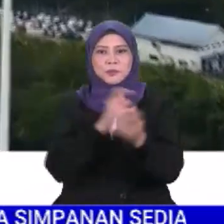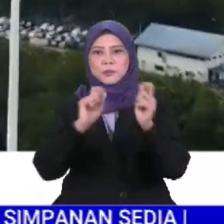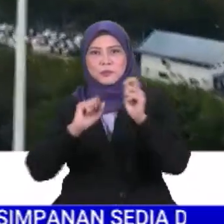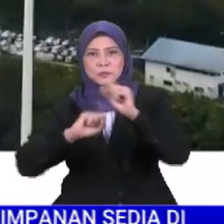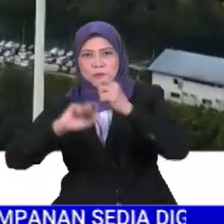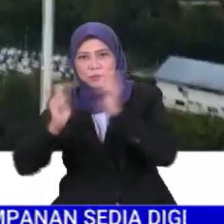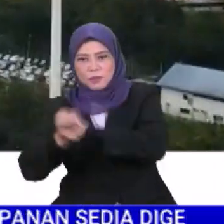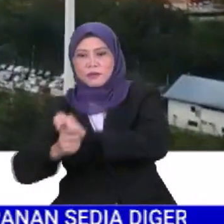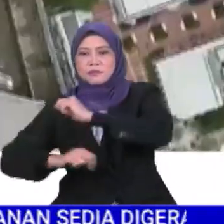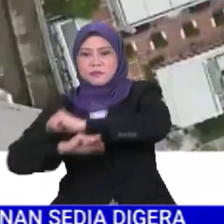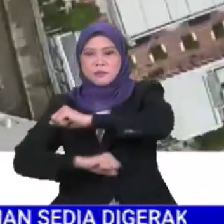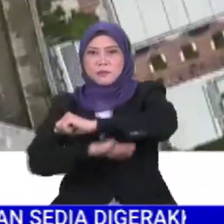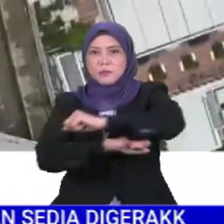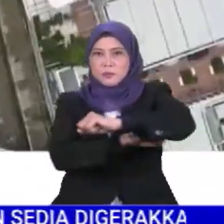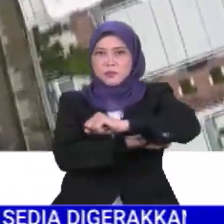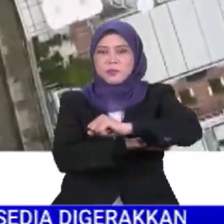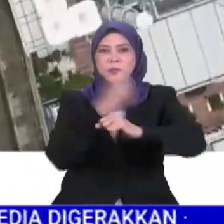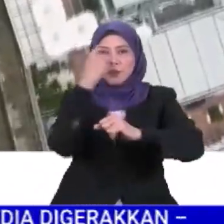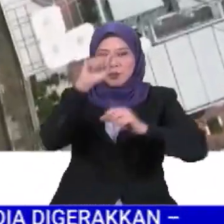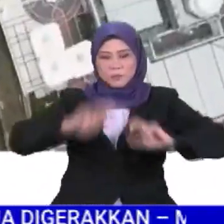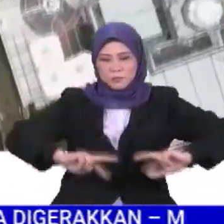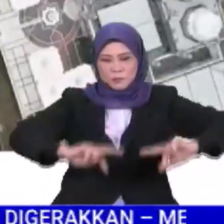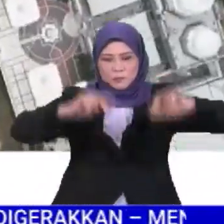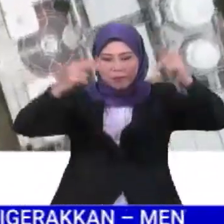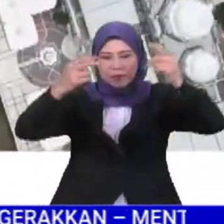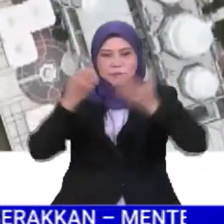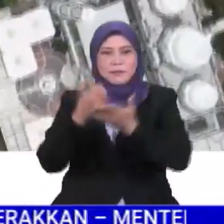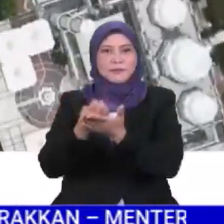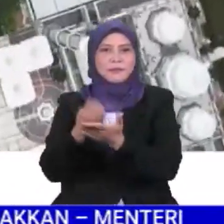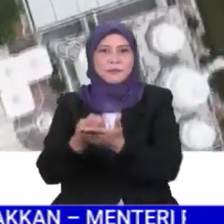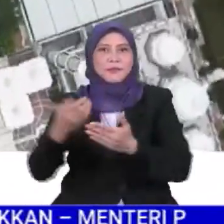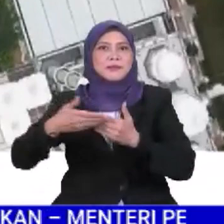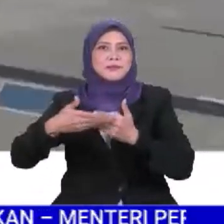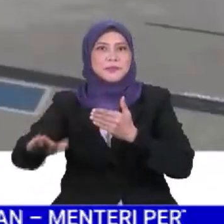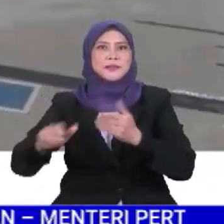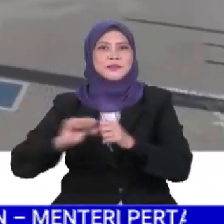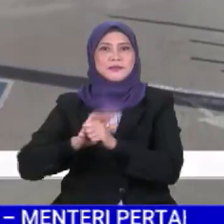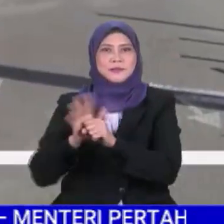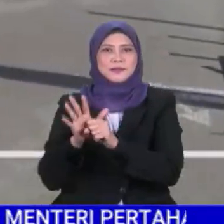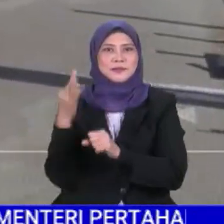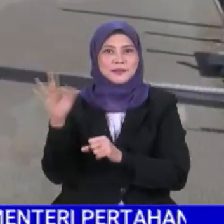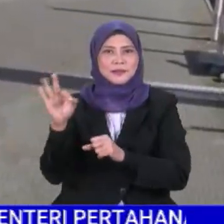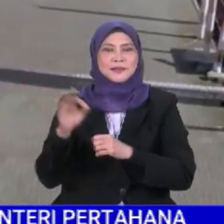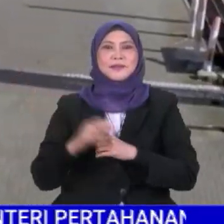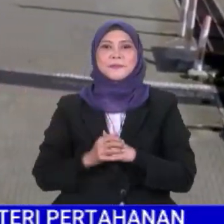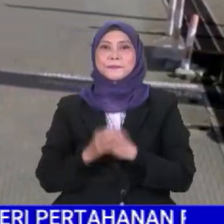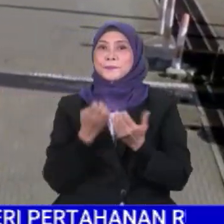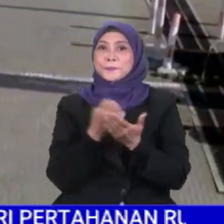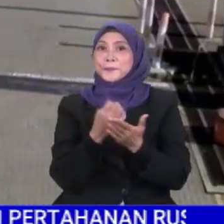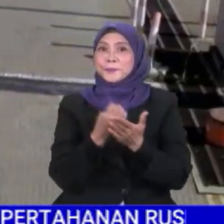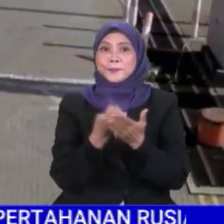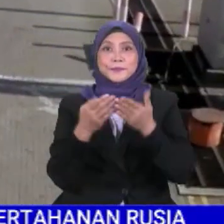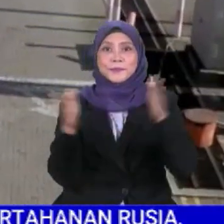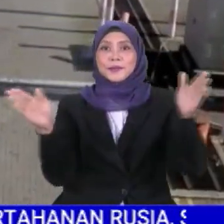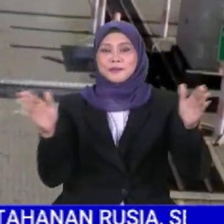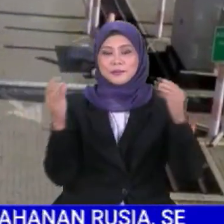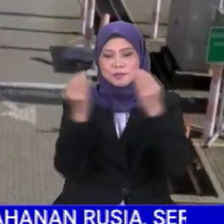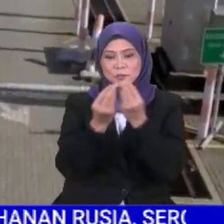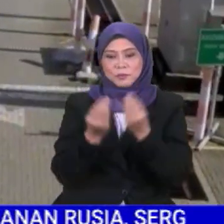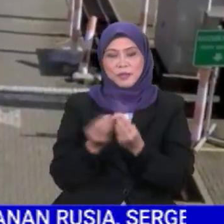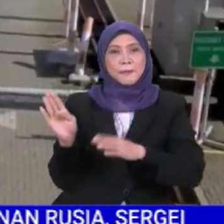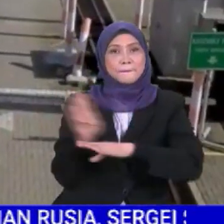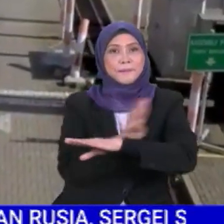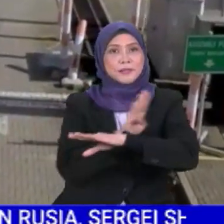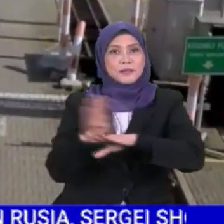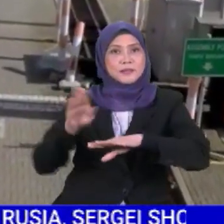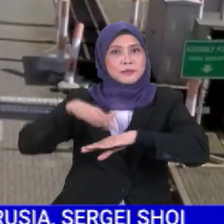struktur bagi mengekalkan momentum pemulihan ekonomi pasca COVID-19. Sebagai ekonomi terbuka dengan jumlah